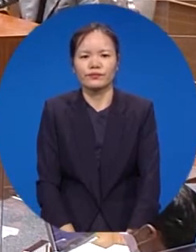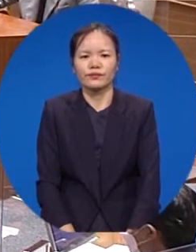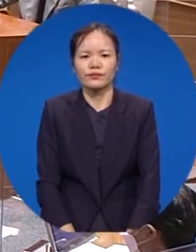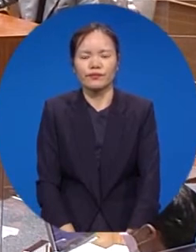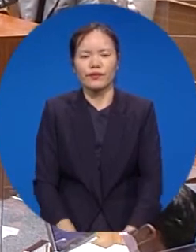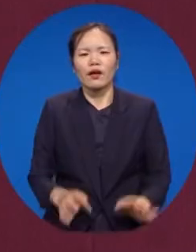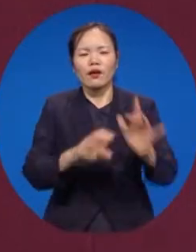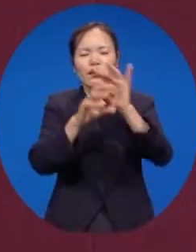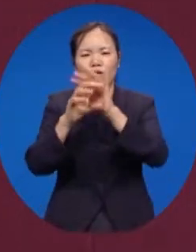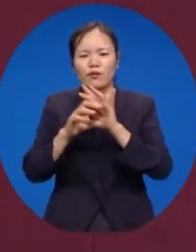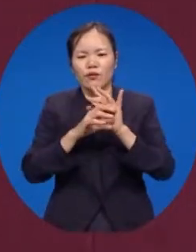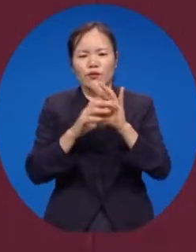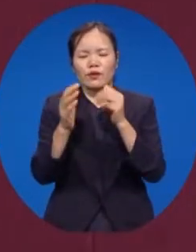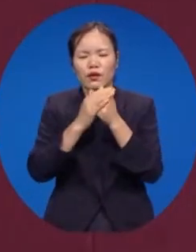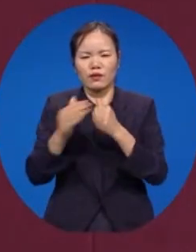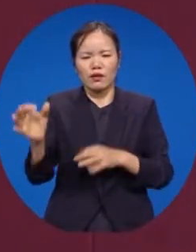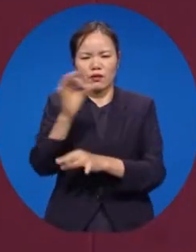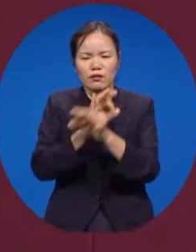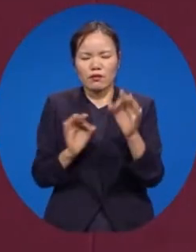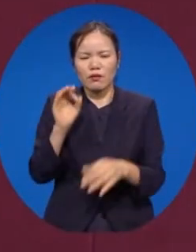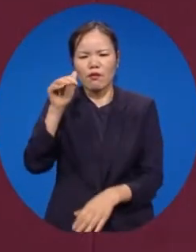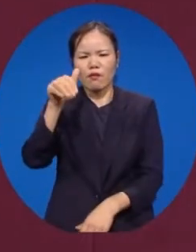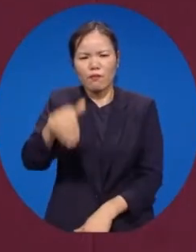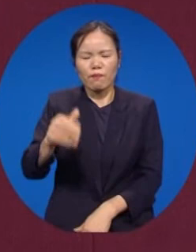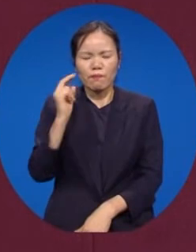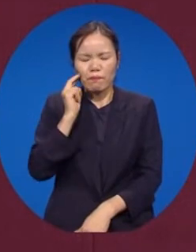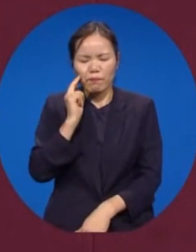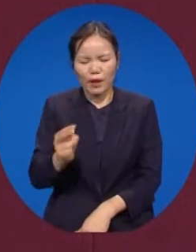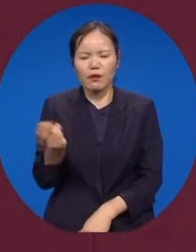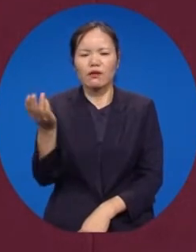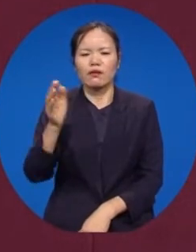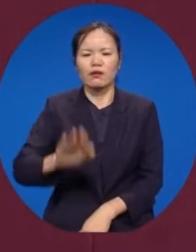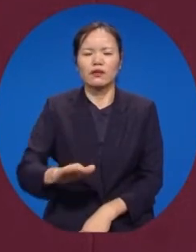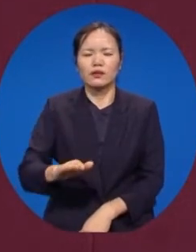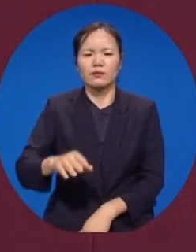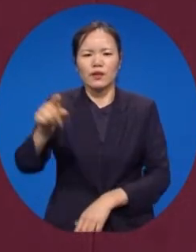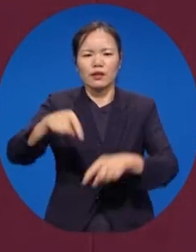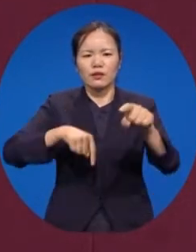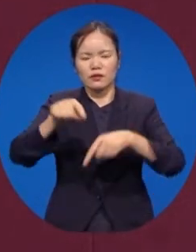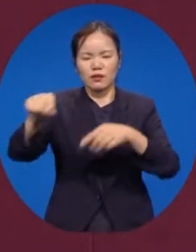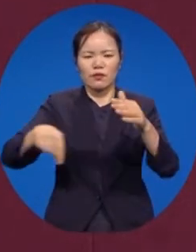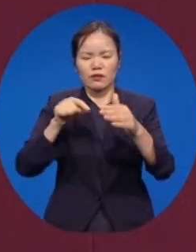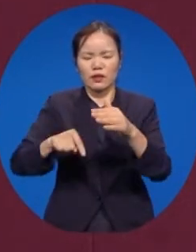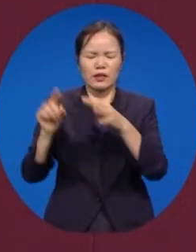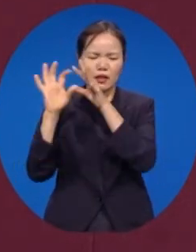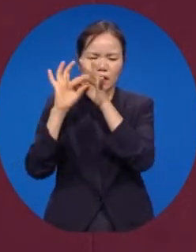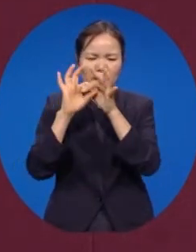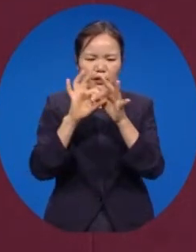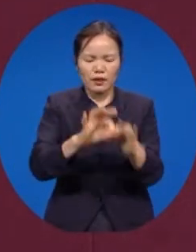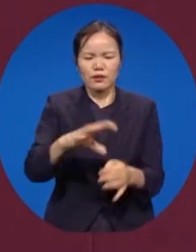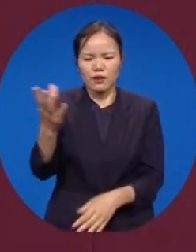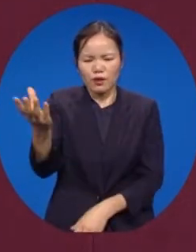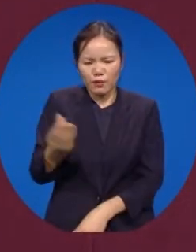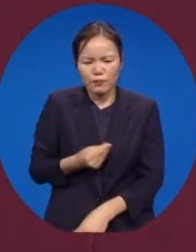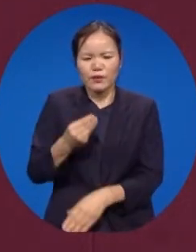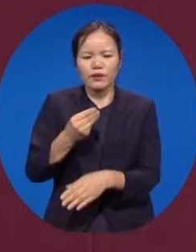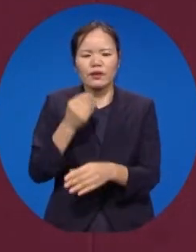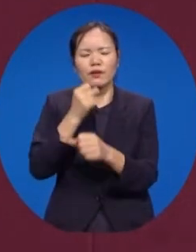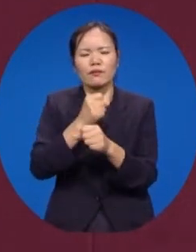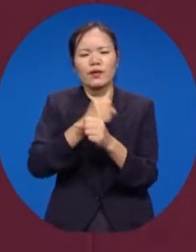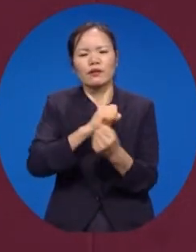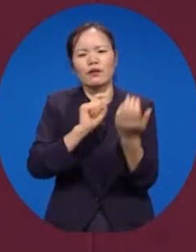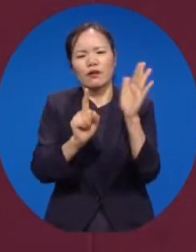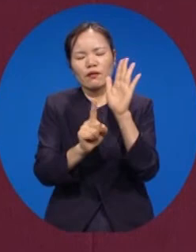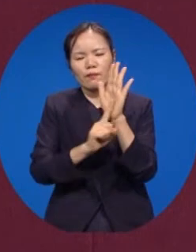아무리 코로나로 경제난이 심화되었다고 하지만 정권 내내 빚내서 생색내고 뒷감당은